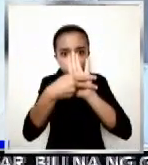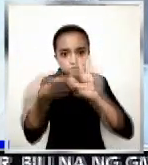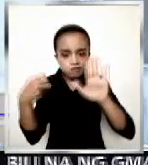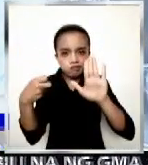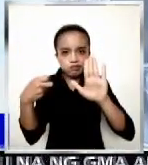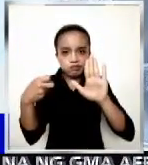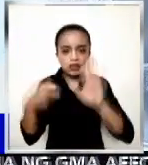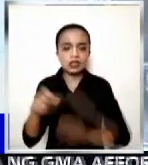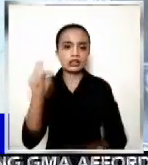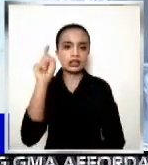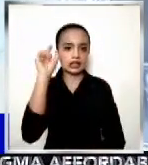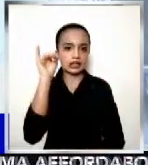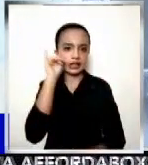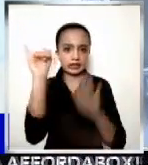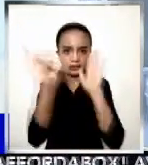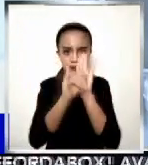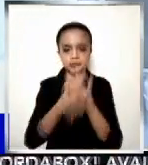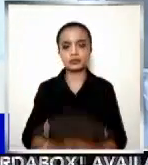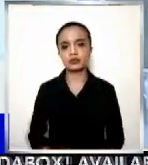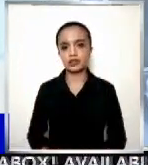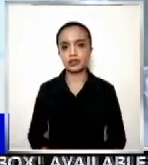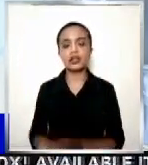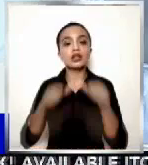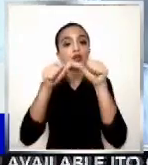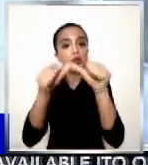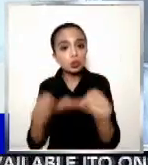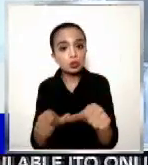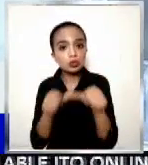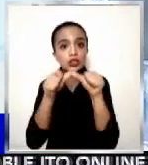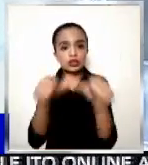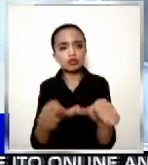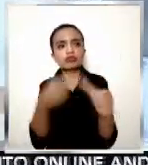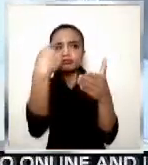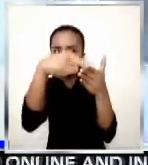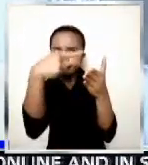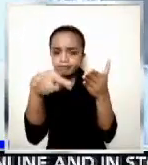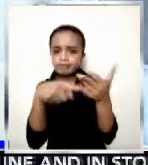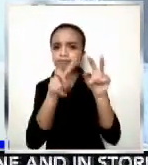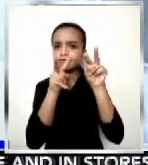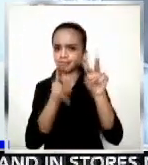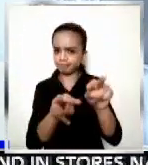continuously monitored and watched by